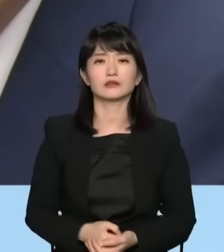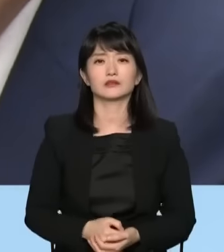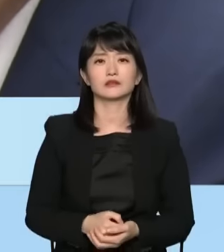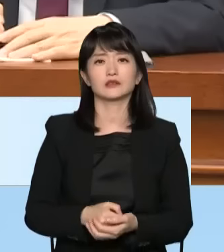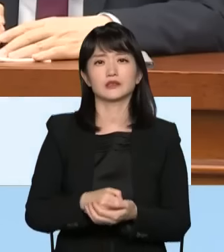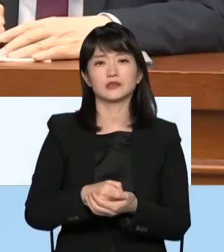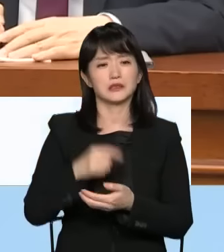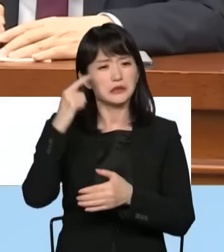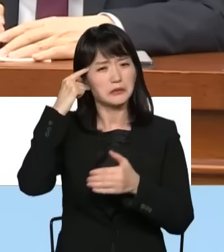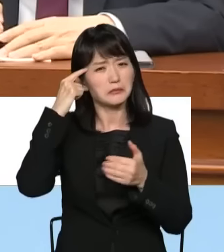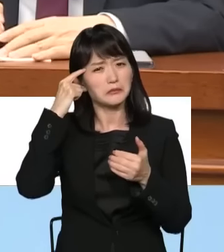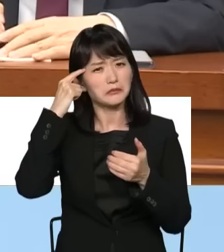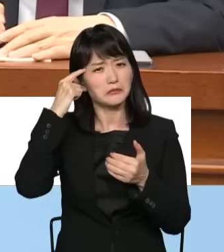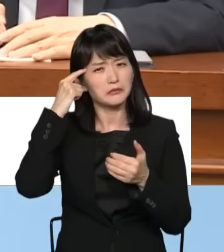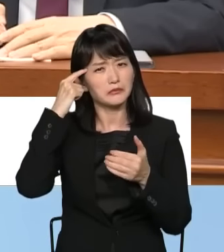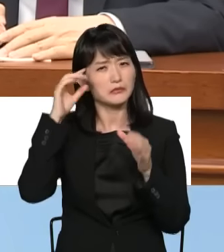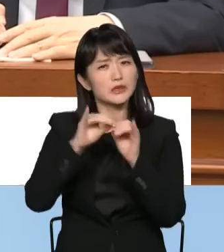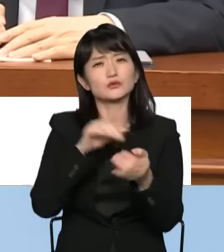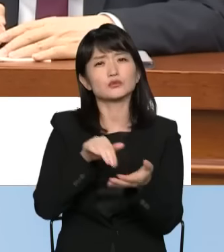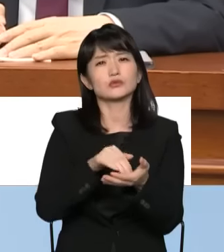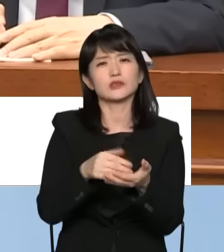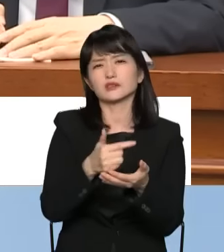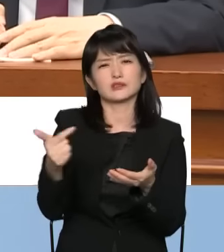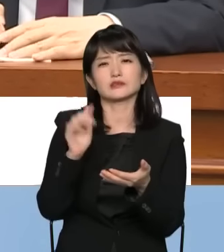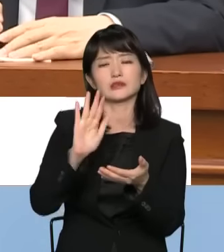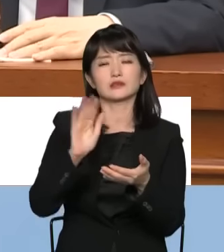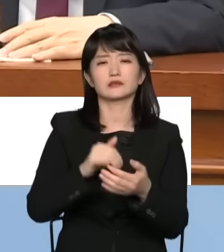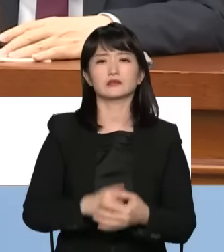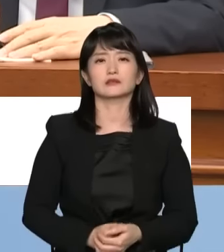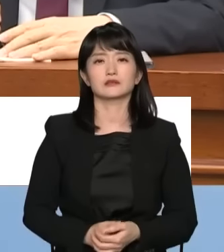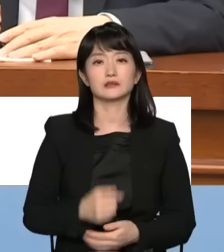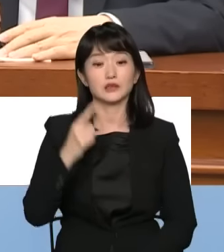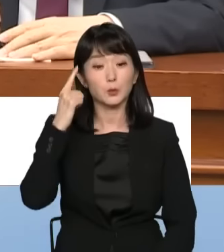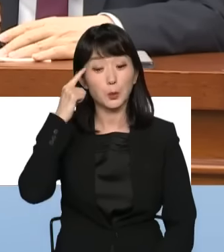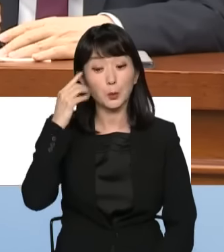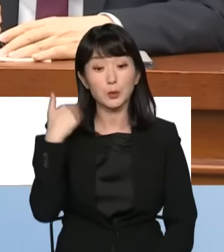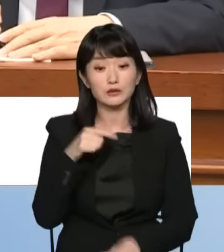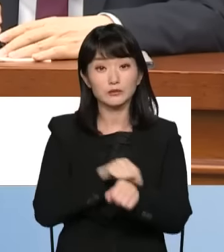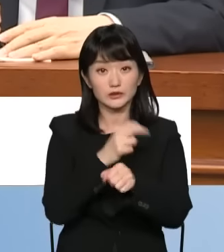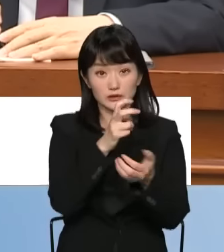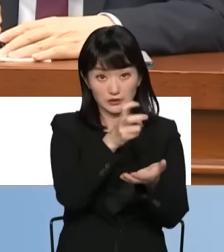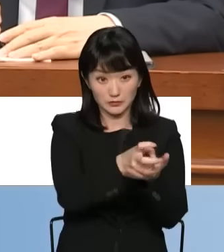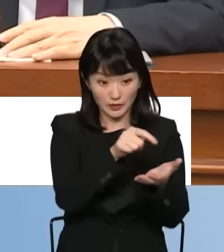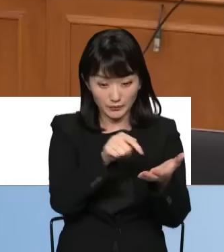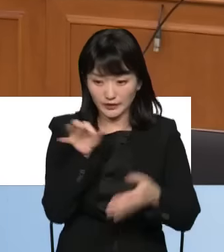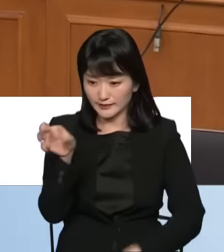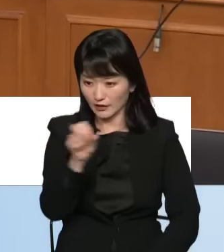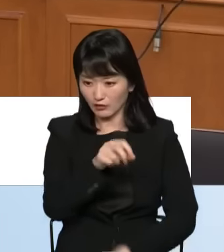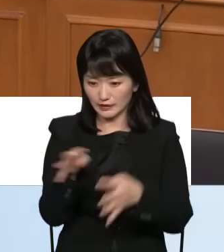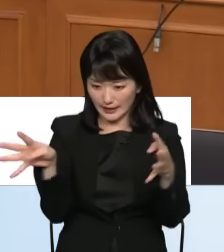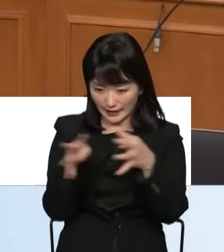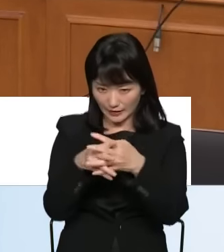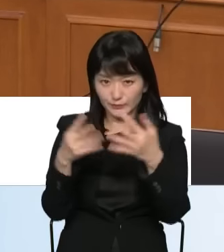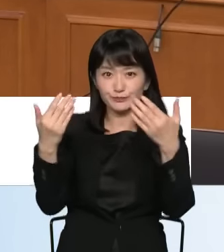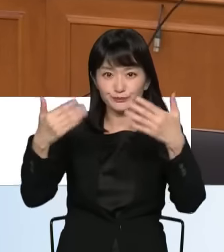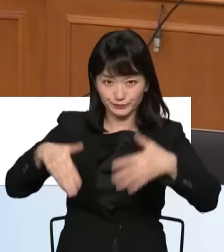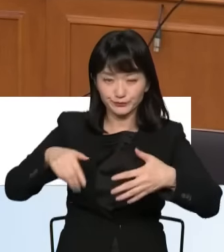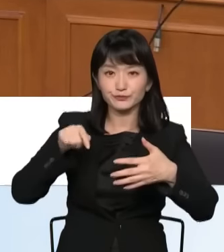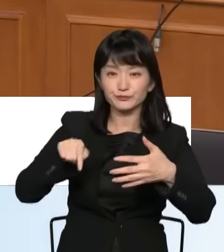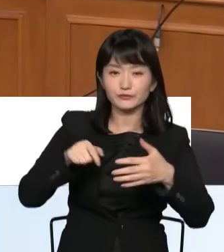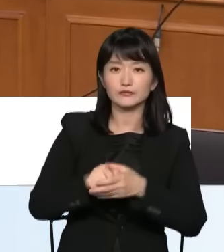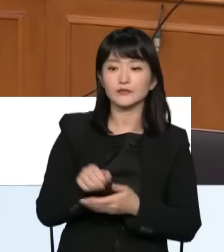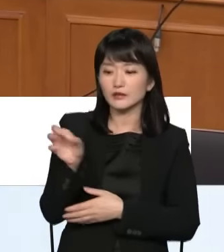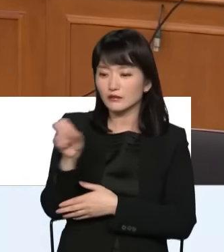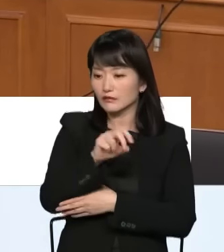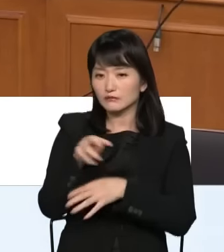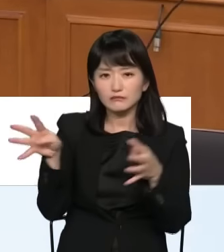생각하진 않습니다 왜냐하면이 조금 전에도 말씀드렸듯이 특검법이 것은 여야 합의가 전제되어야 하는데 여야